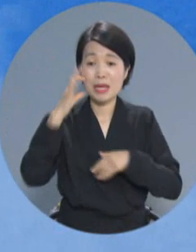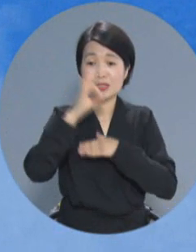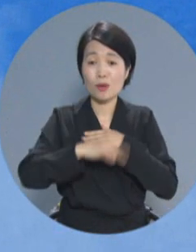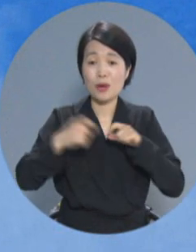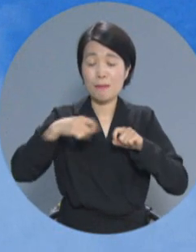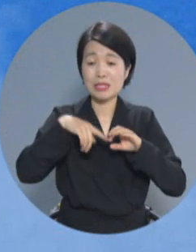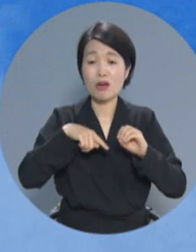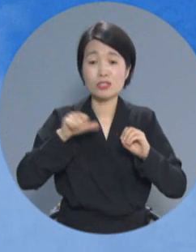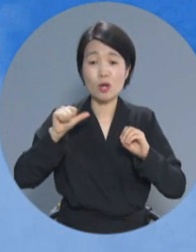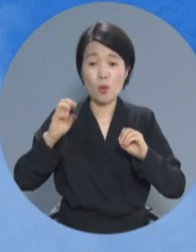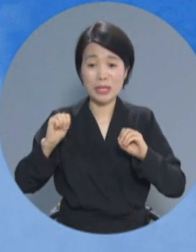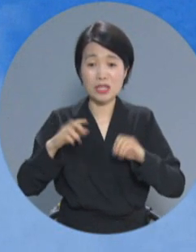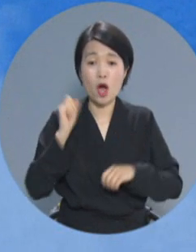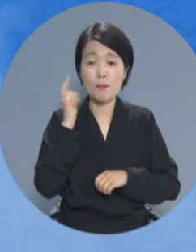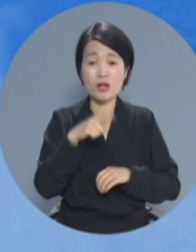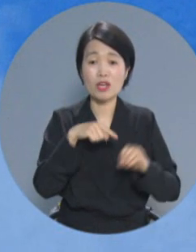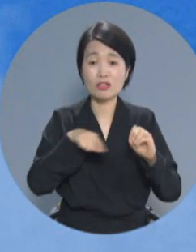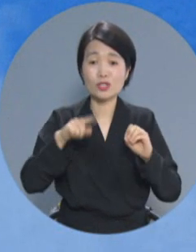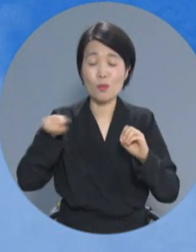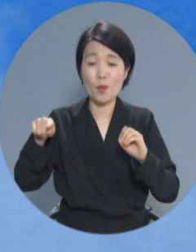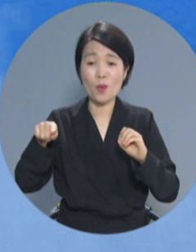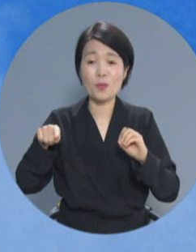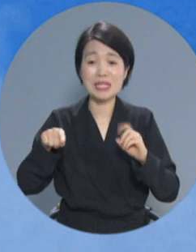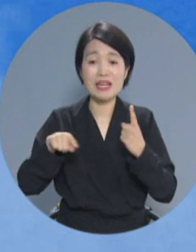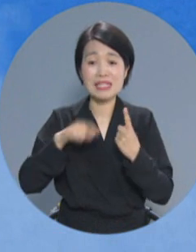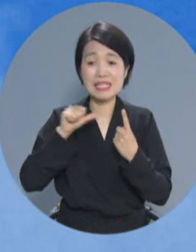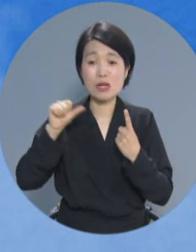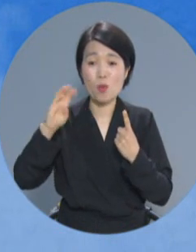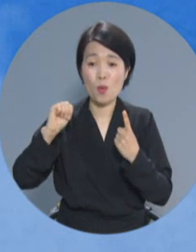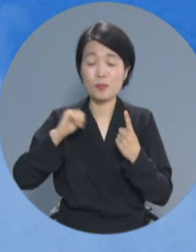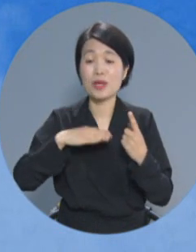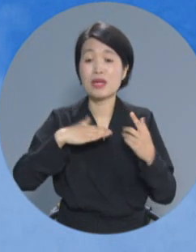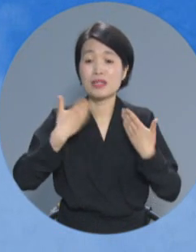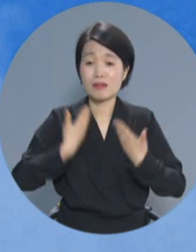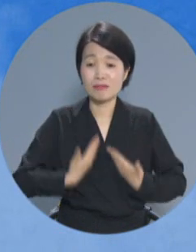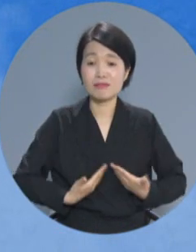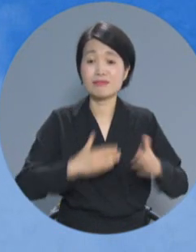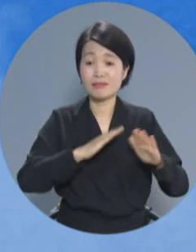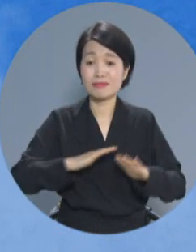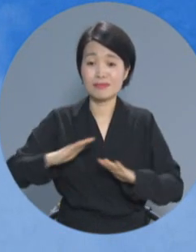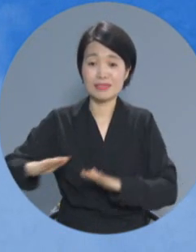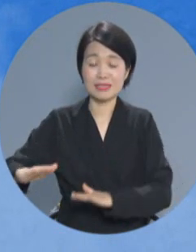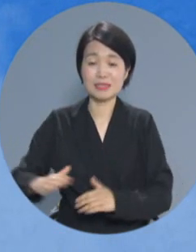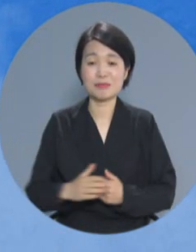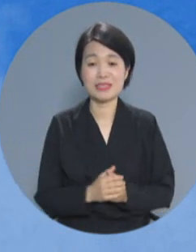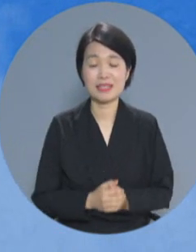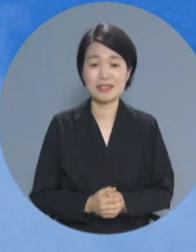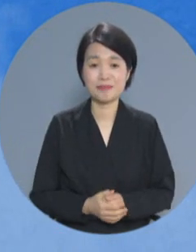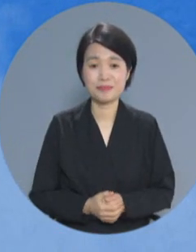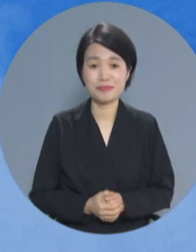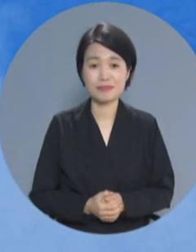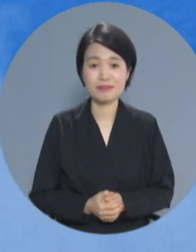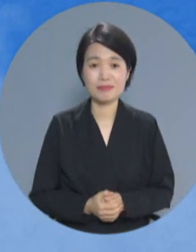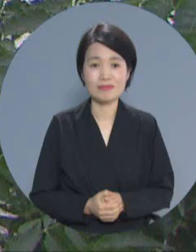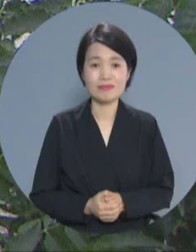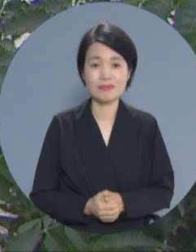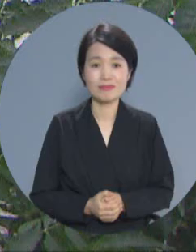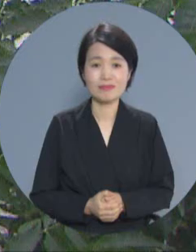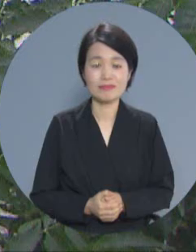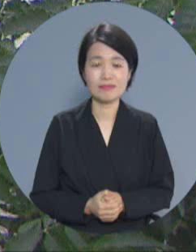앞바다에서 0.5m, 먼바다에서는 0.5에서 1.5m로 비교적 낮게 일겠습니다.